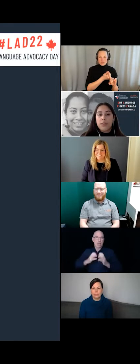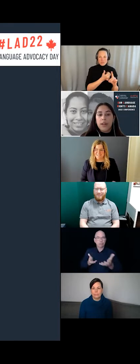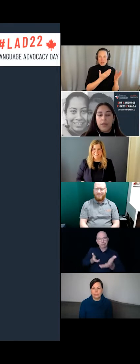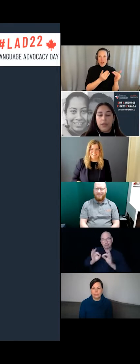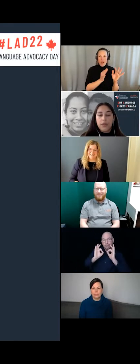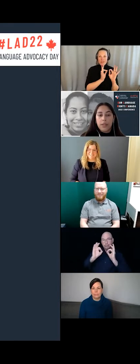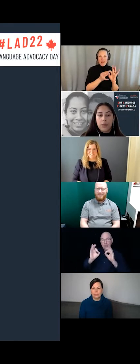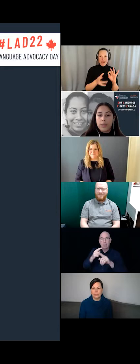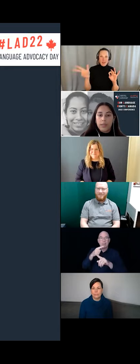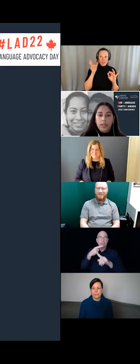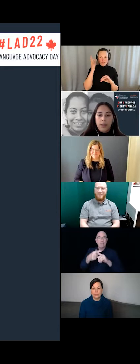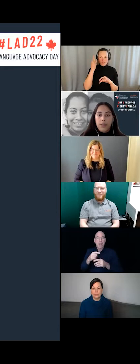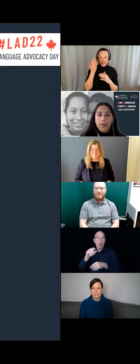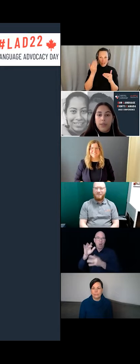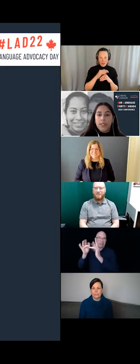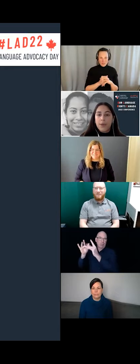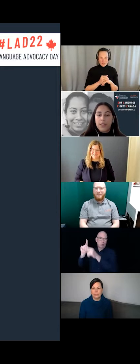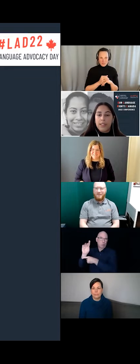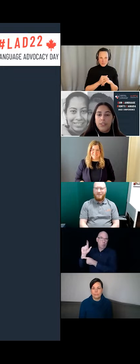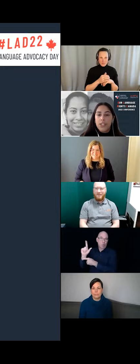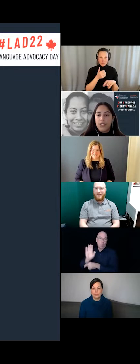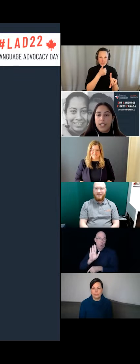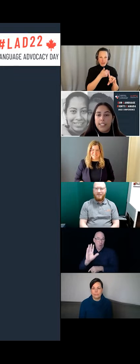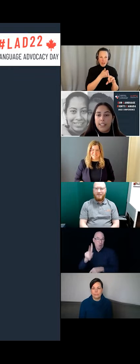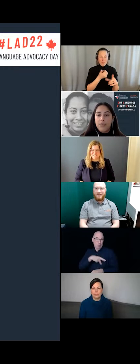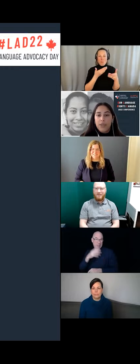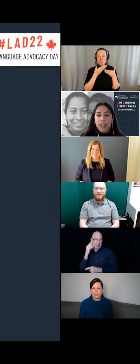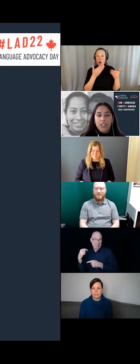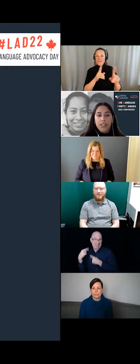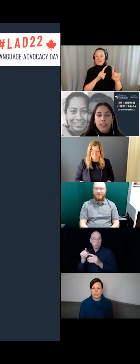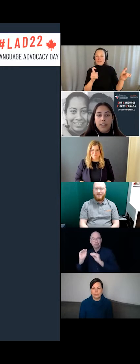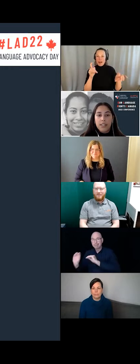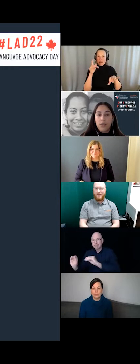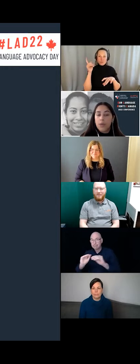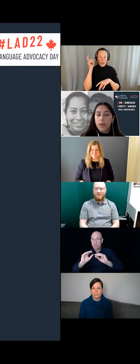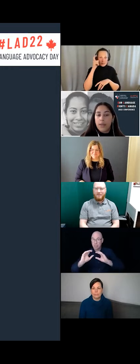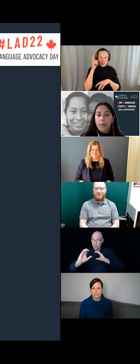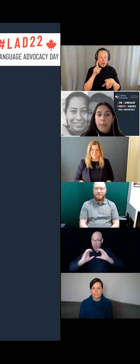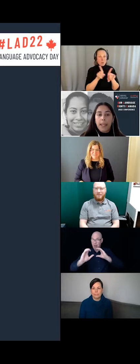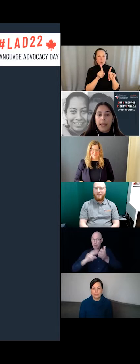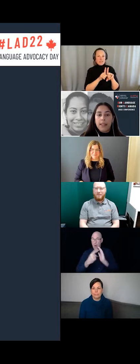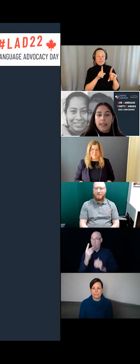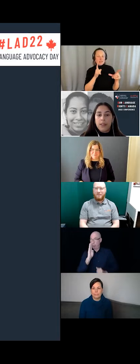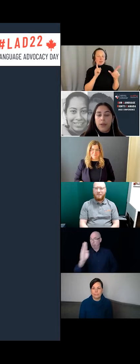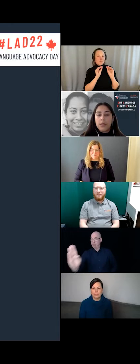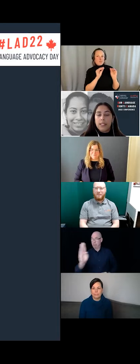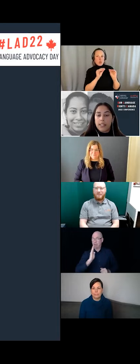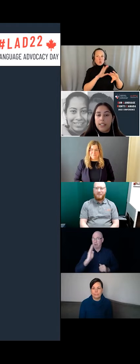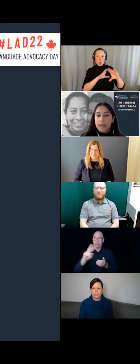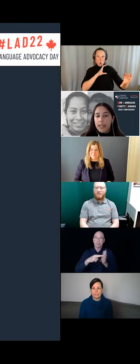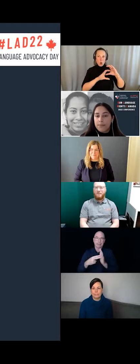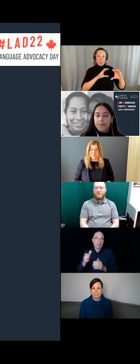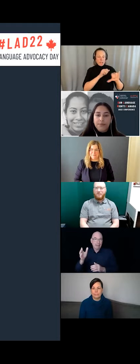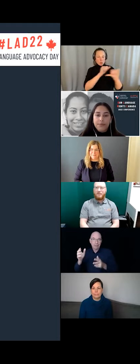pour éviter les douleurs et offre des expériences. Elle éduque que